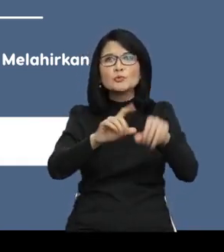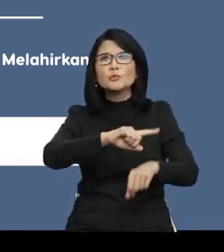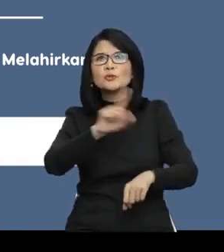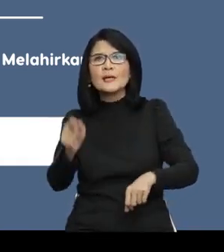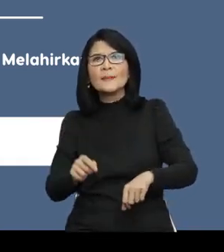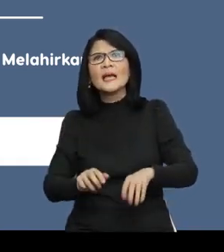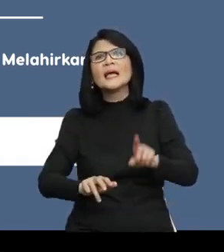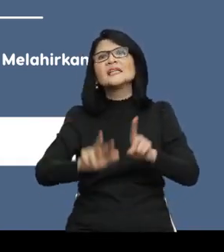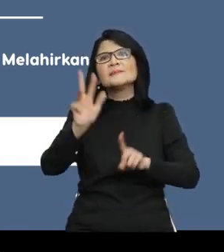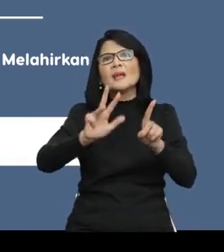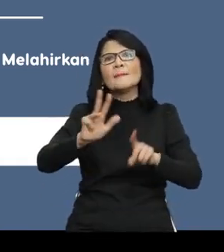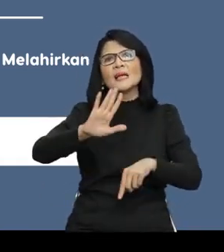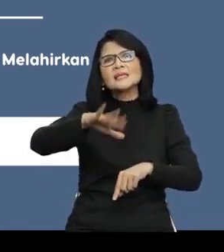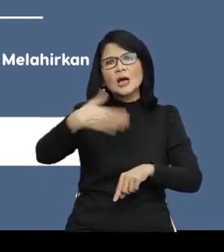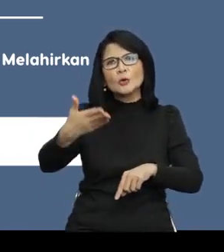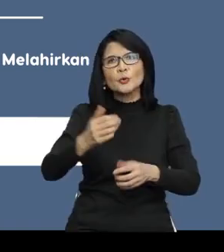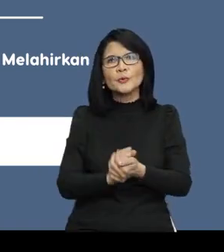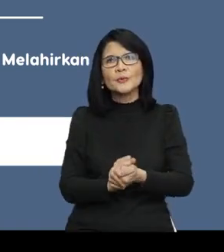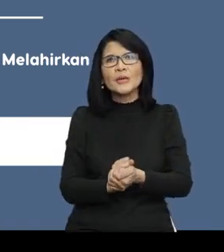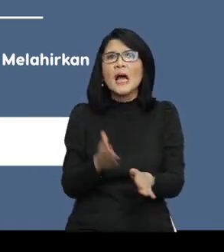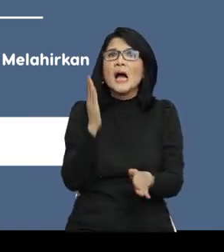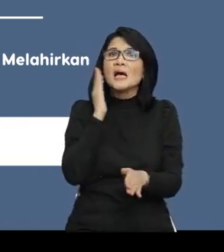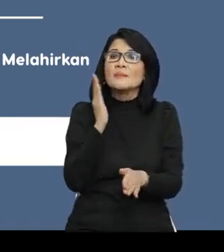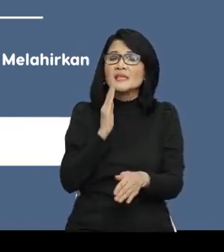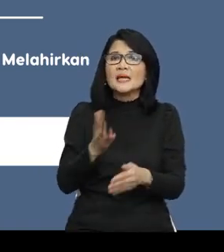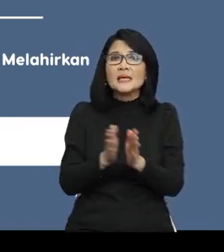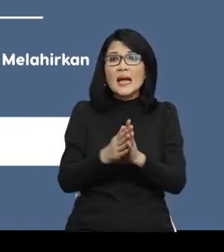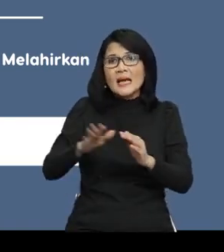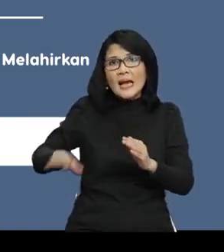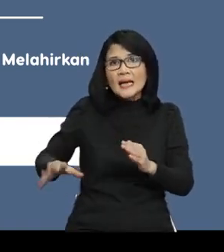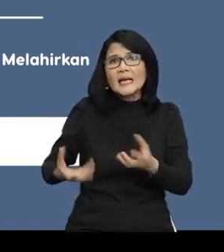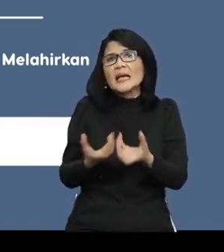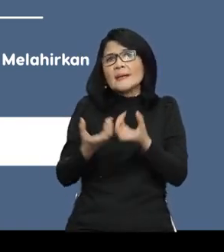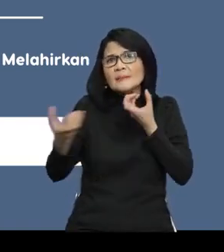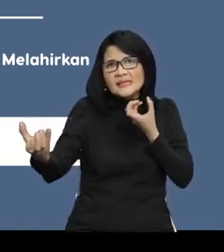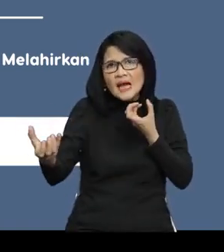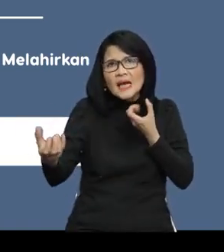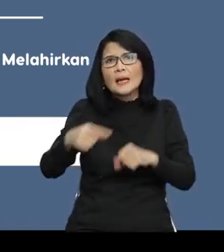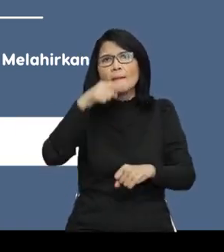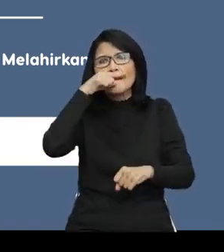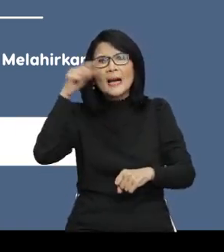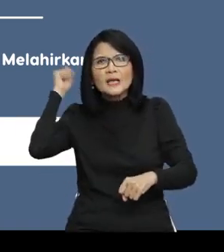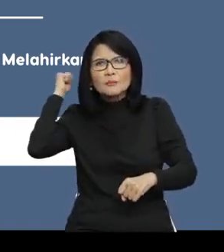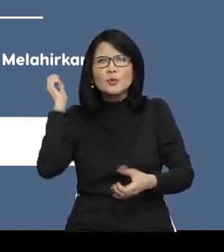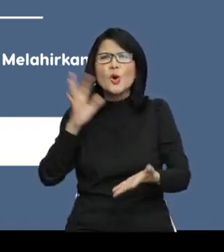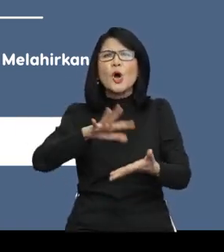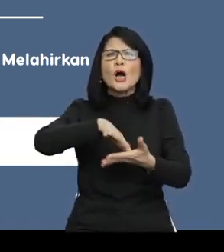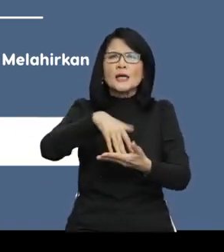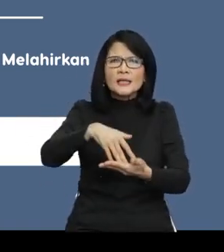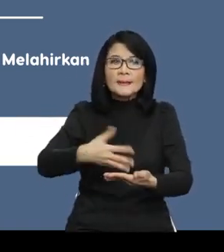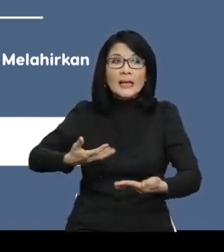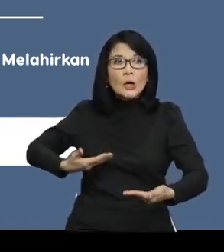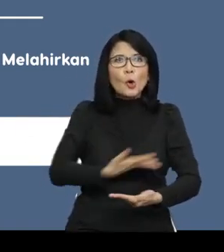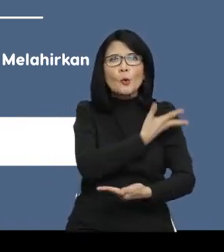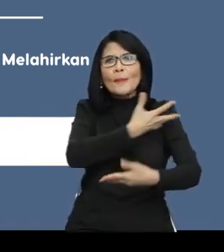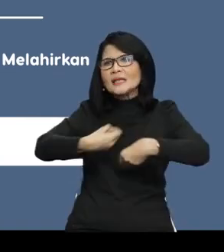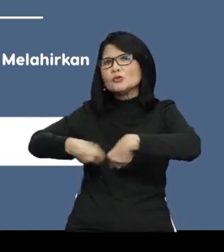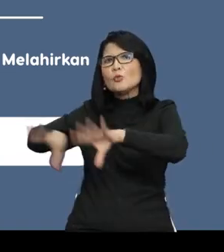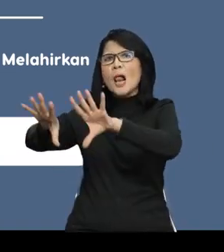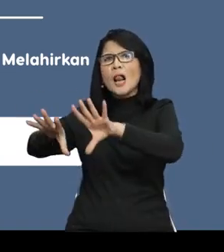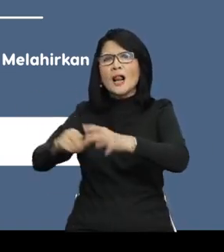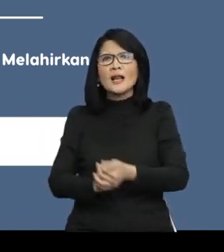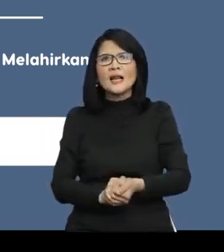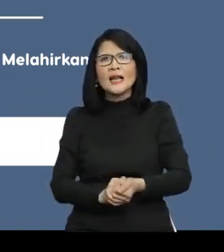10-19 tahun. Remaja dan anak-anak yang terpisah dari orang tua rentan menjadi korban perdagangan